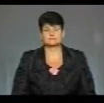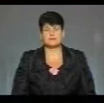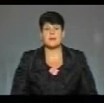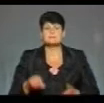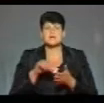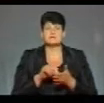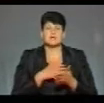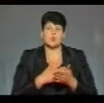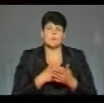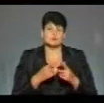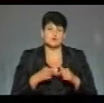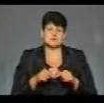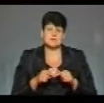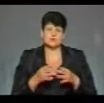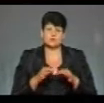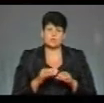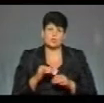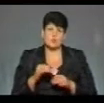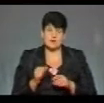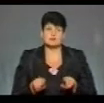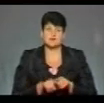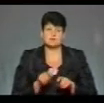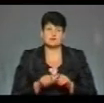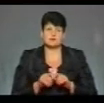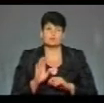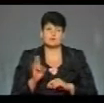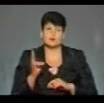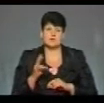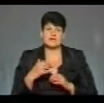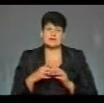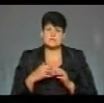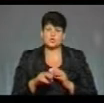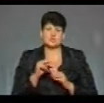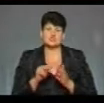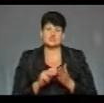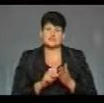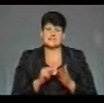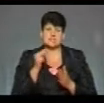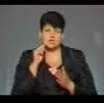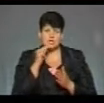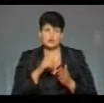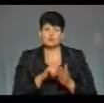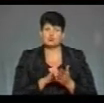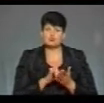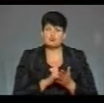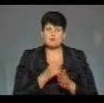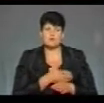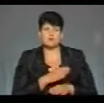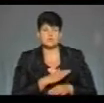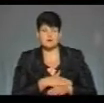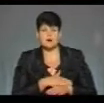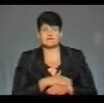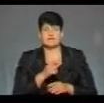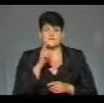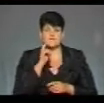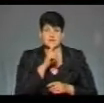Представники громадської організації «Доступно є» такі ж перевірки планують провести в Миколаєві, Херсоні, Чернігові, Сумах, Полтаві, Черкасах, Вінниці та